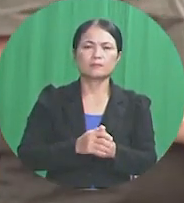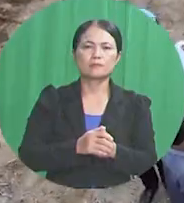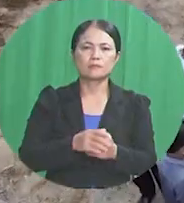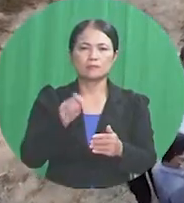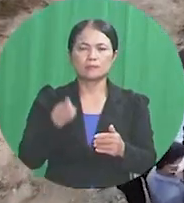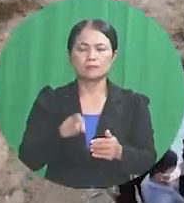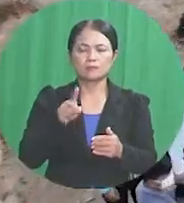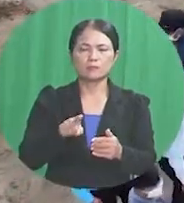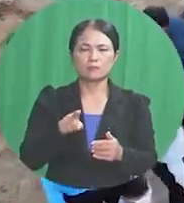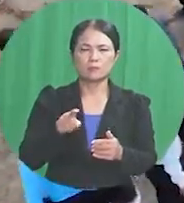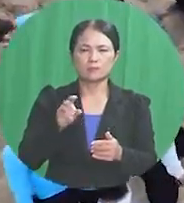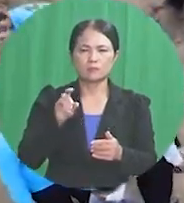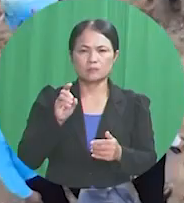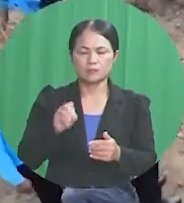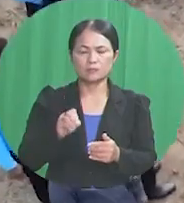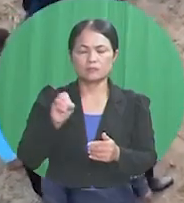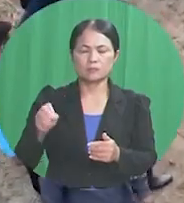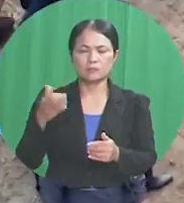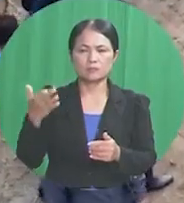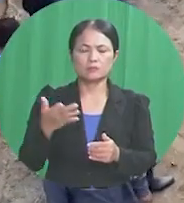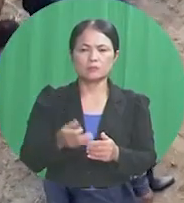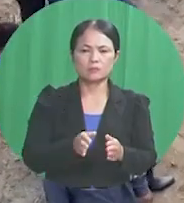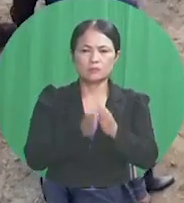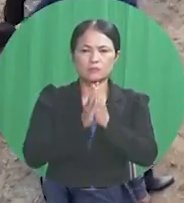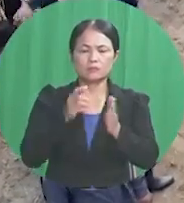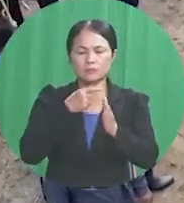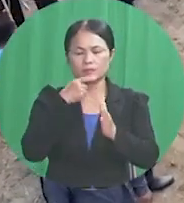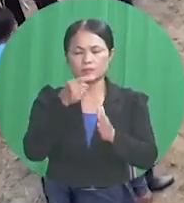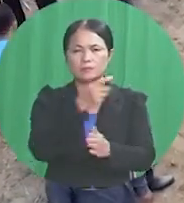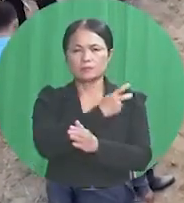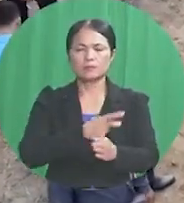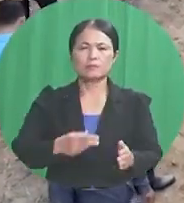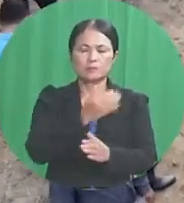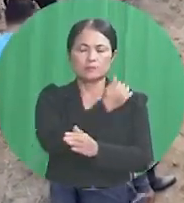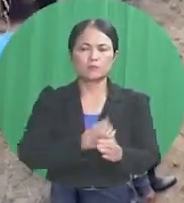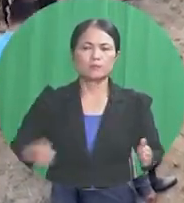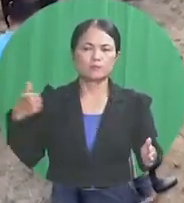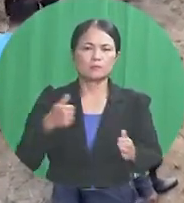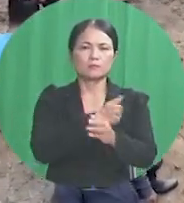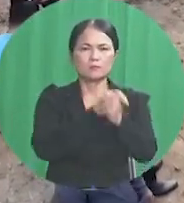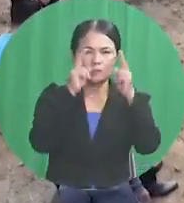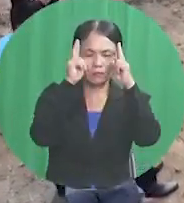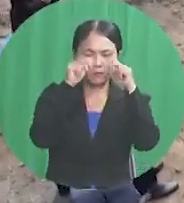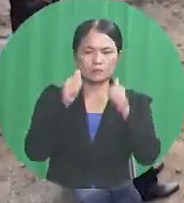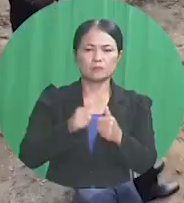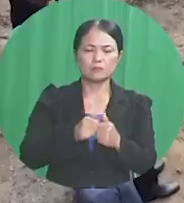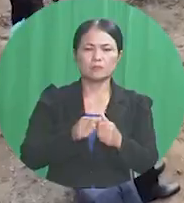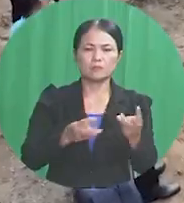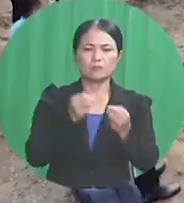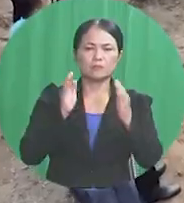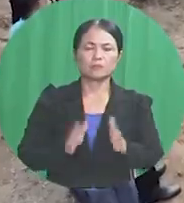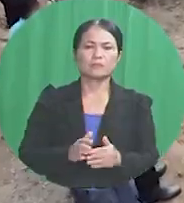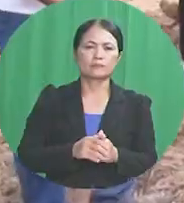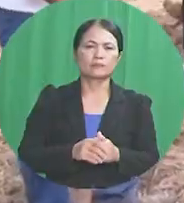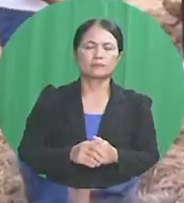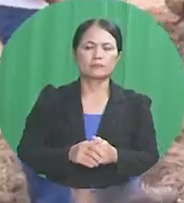มุดปอนประใบตามเศกใดกราบบังคมตูลถวายระบาดสมดัจอาเกะมหาเสนาปฏิเตโจฮอนไซนิโยรัฐมนต